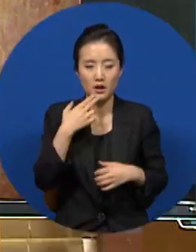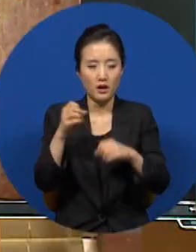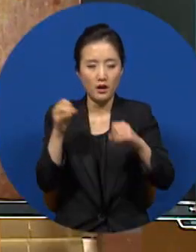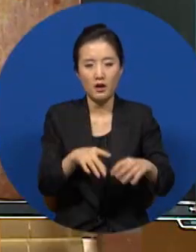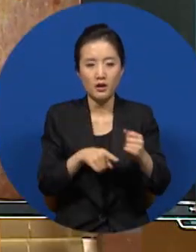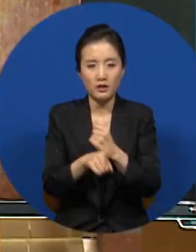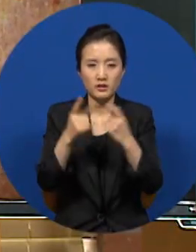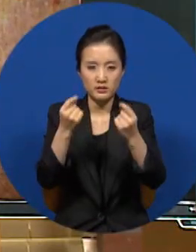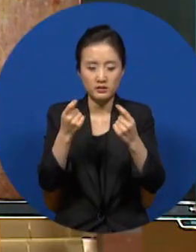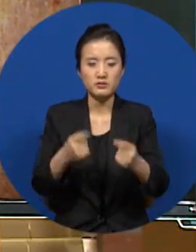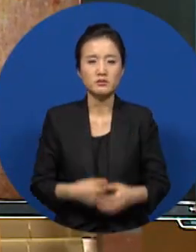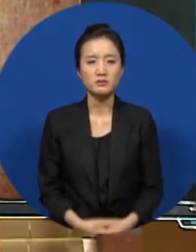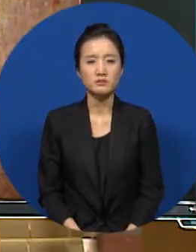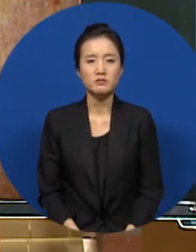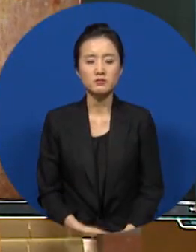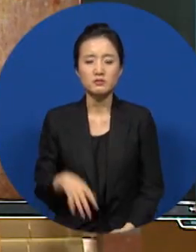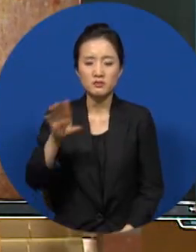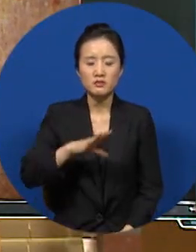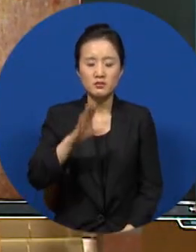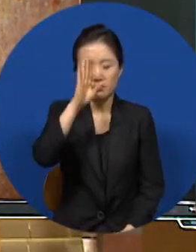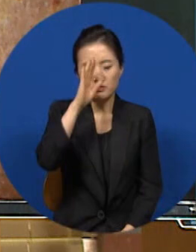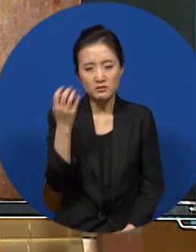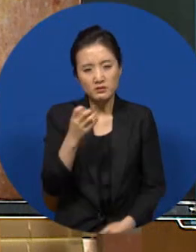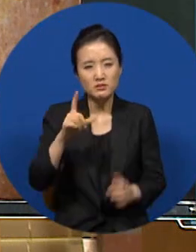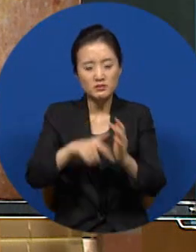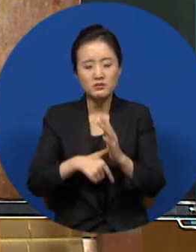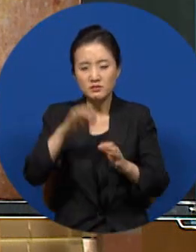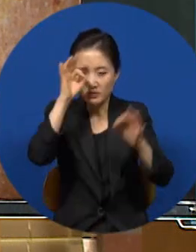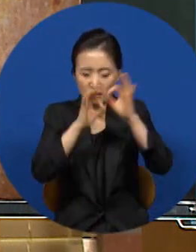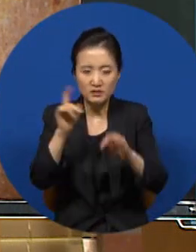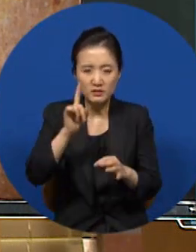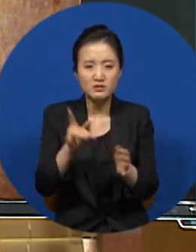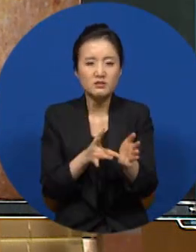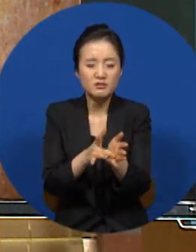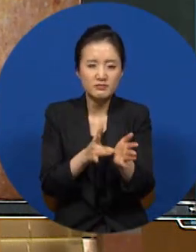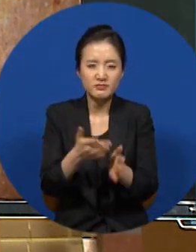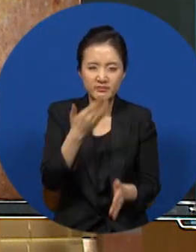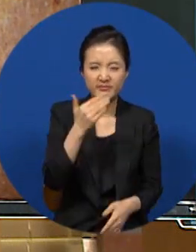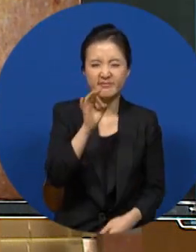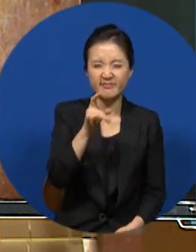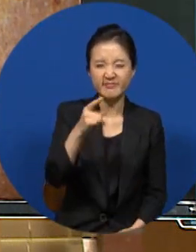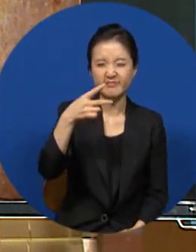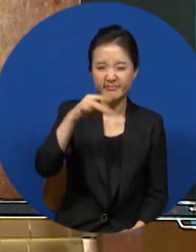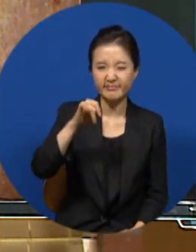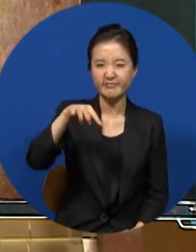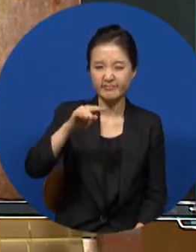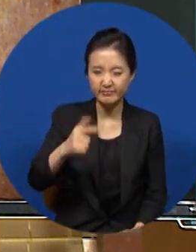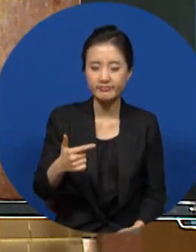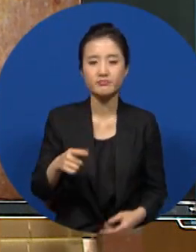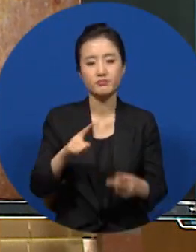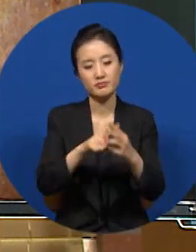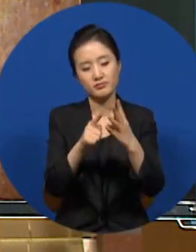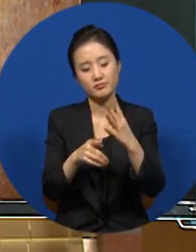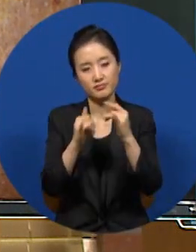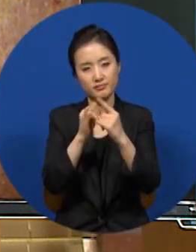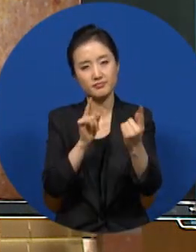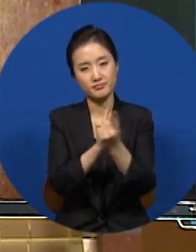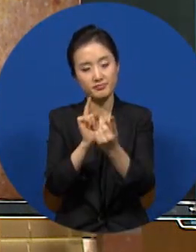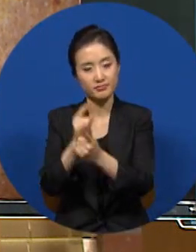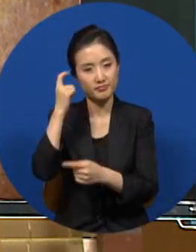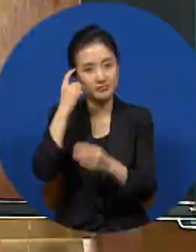그 질병을 찾으려면 약을 찾습니다. 약은 영어로 medicine이라죠. medicine의 어원은 meditation, 명상하다, 묵상하다 나온